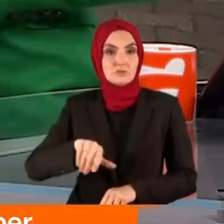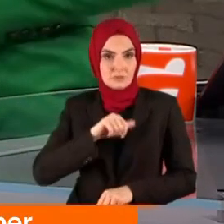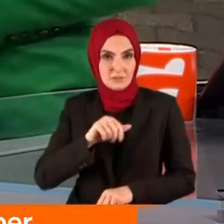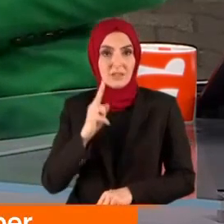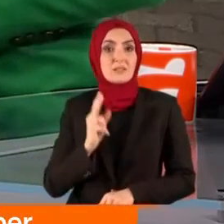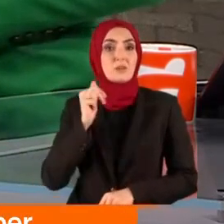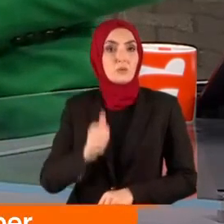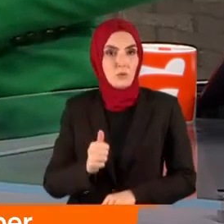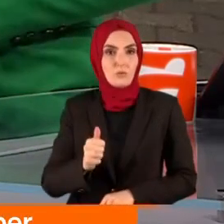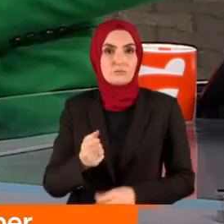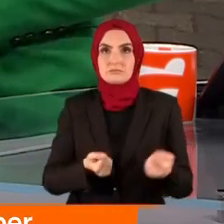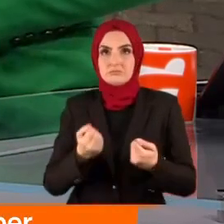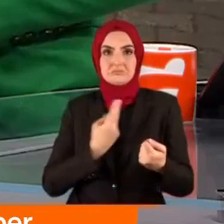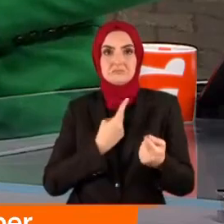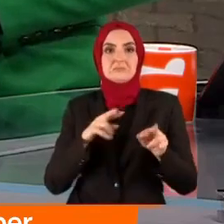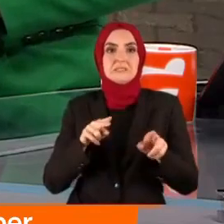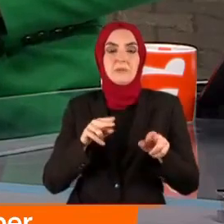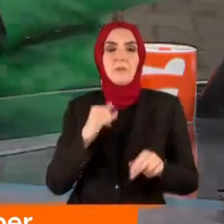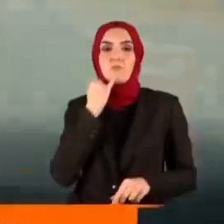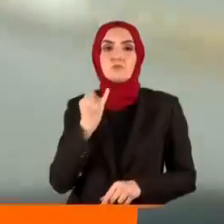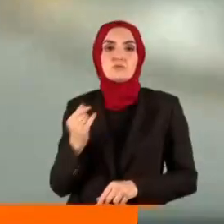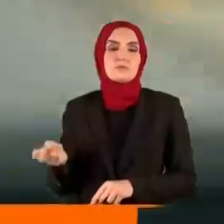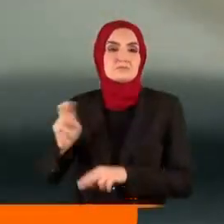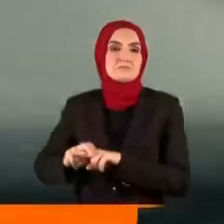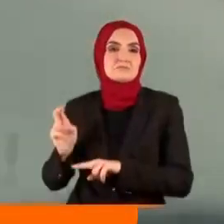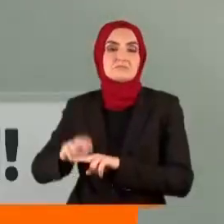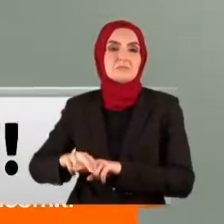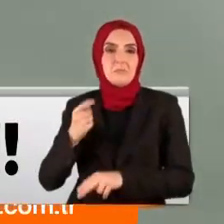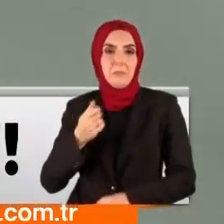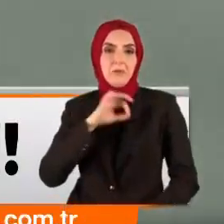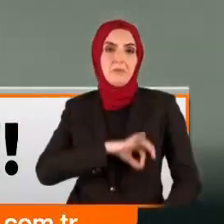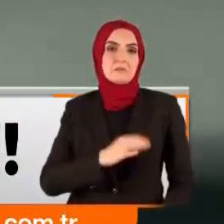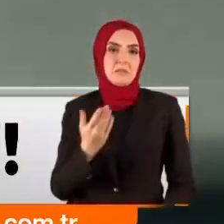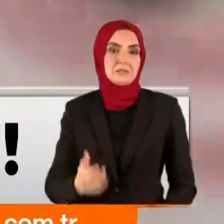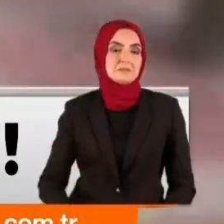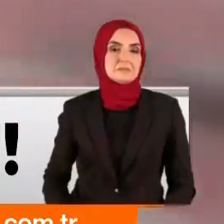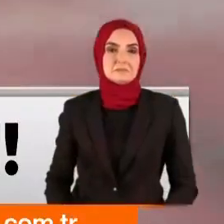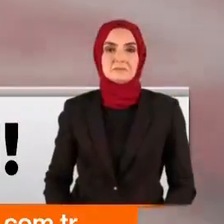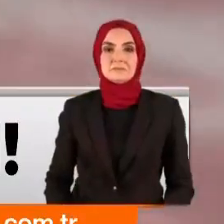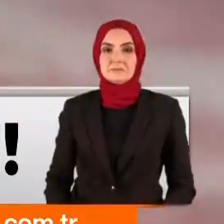almaz hikayenin ayrıntıları. Arkadaşlar, ticari taksi polisten kaçıyor.